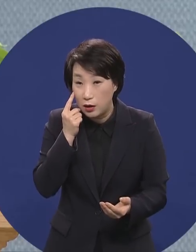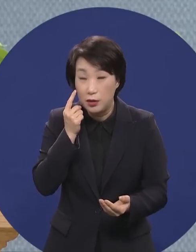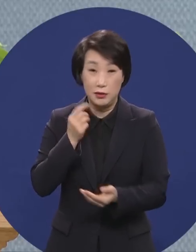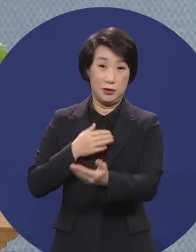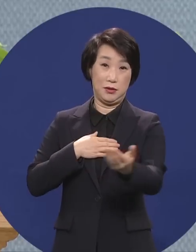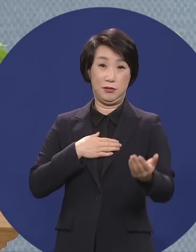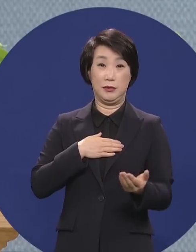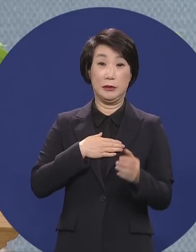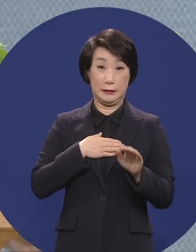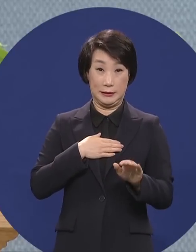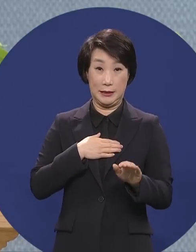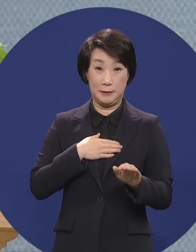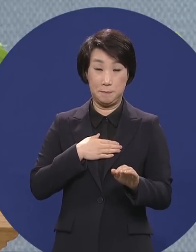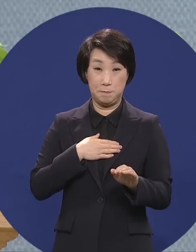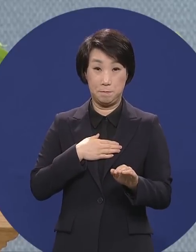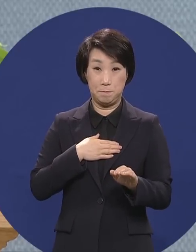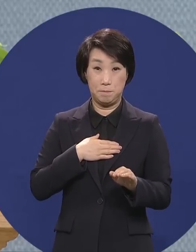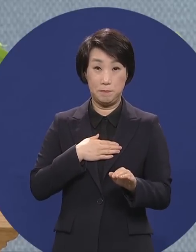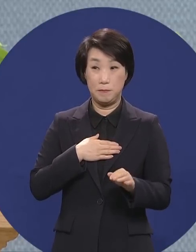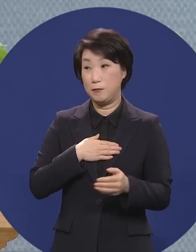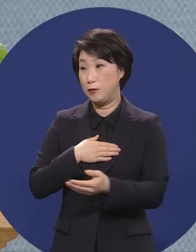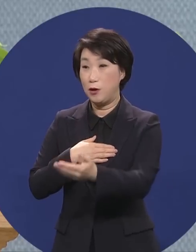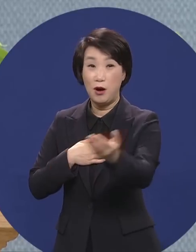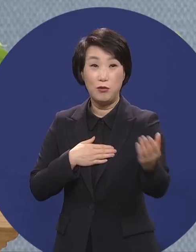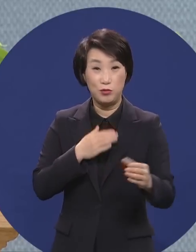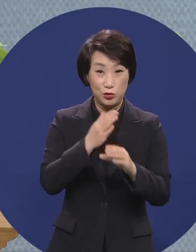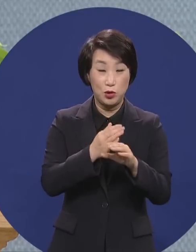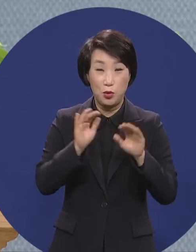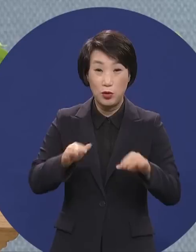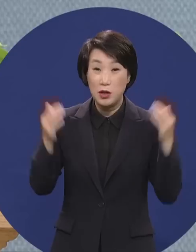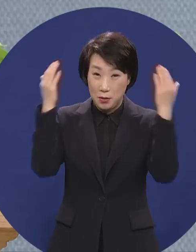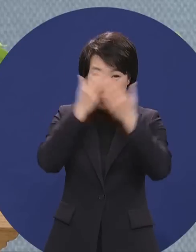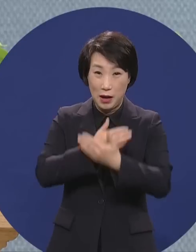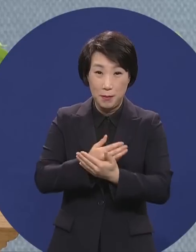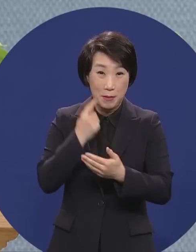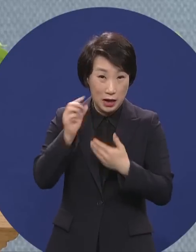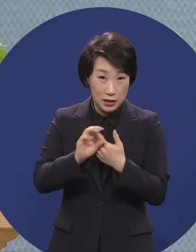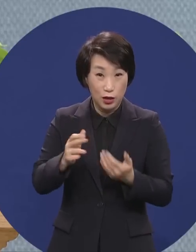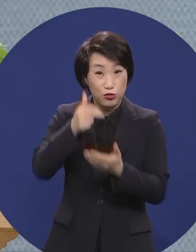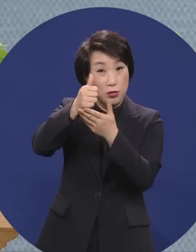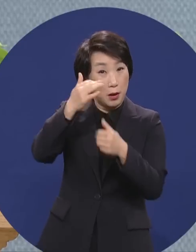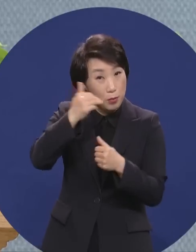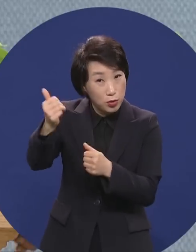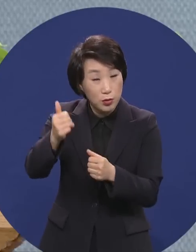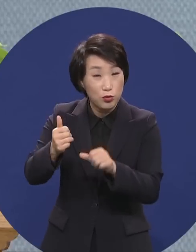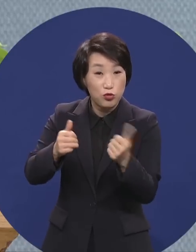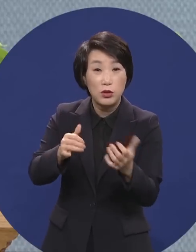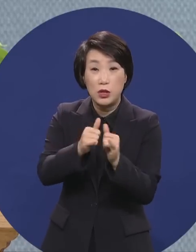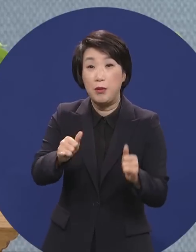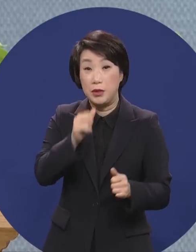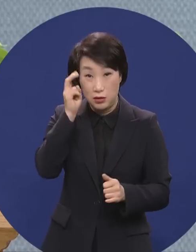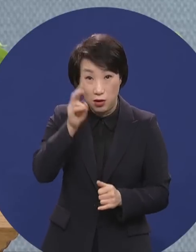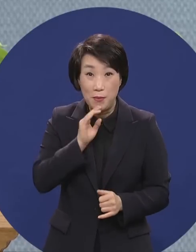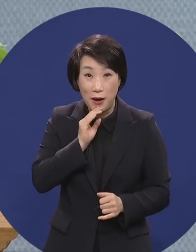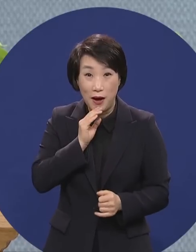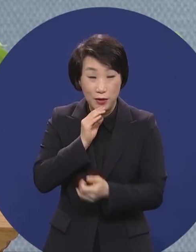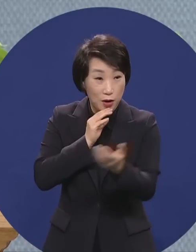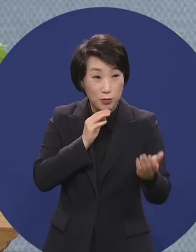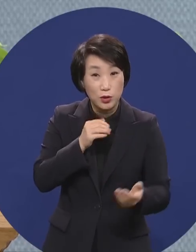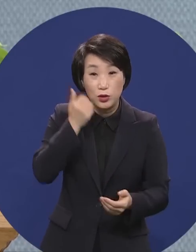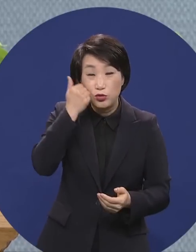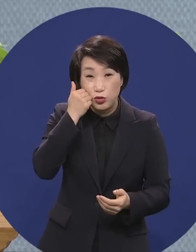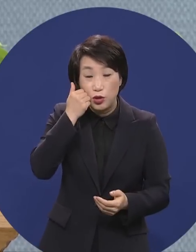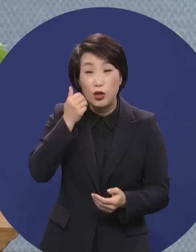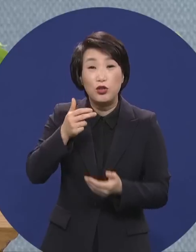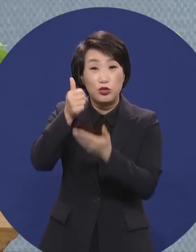여러분, 이 중에서 오늘 주님 부르시면 갈 사람도 있고 내일 부르시면 갈 사람도